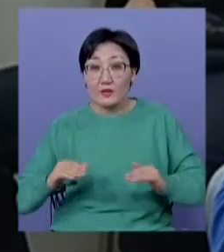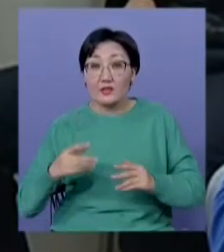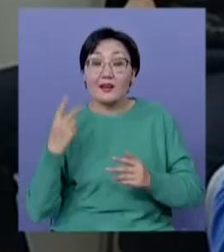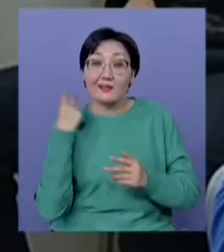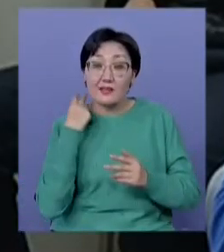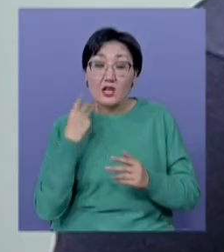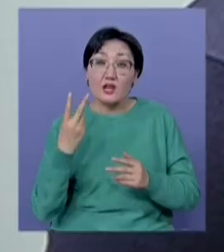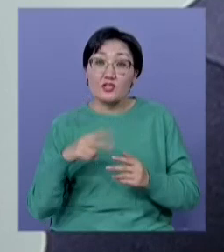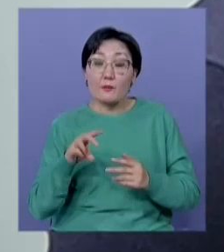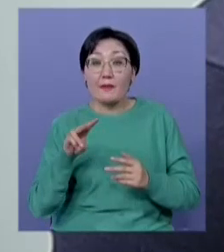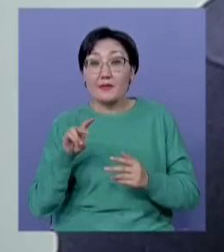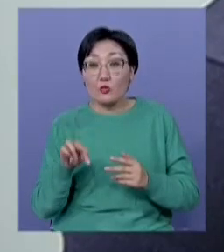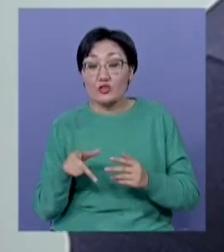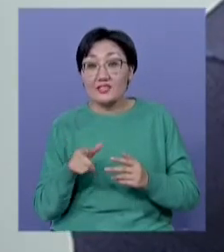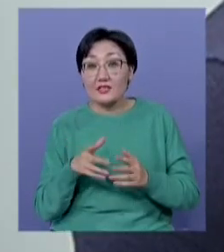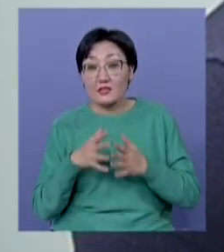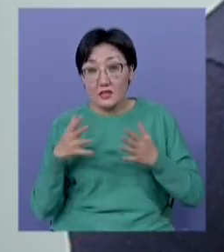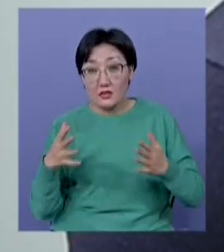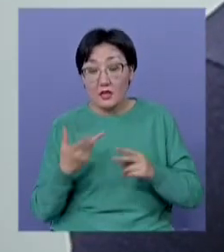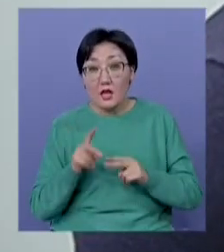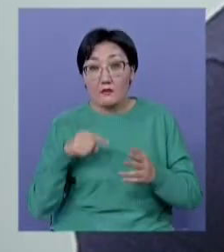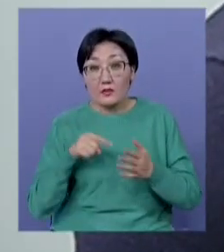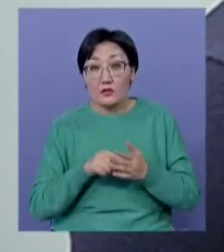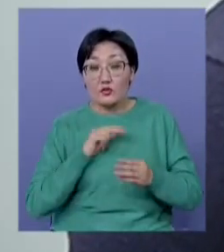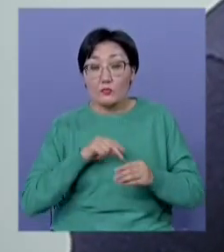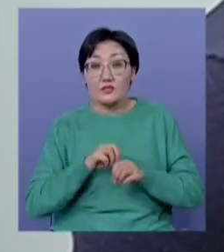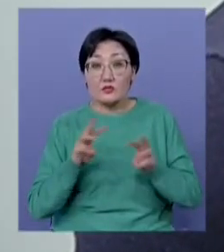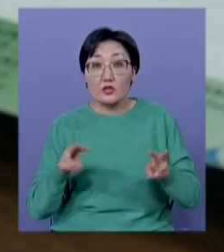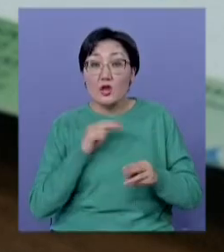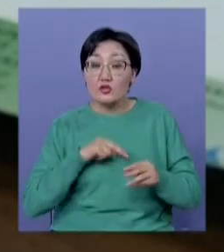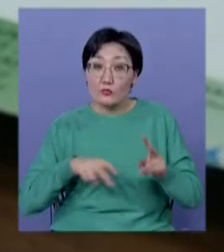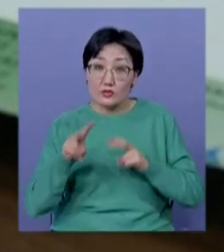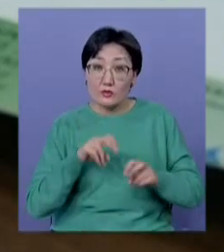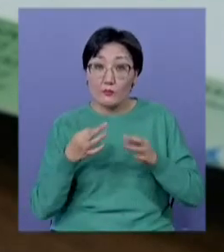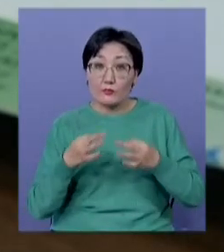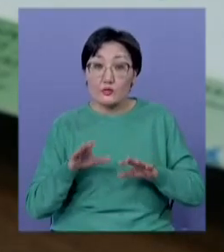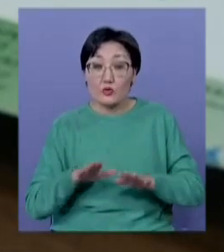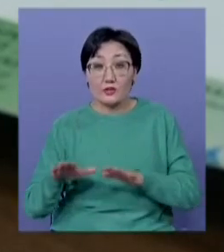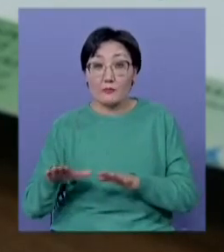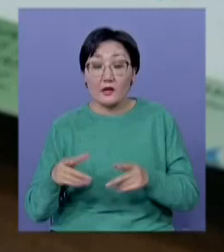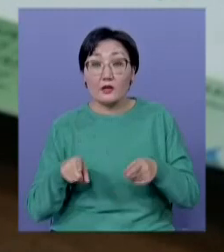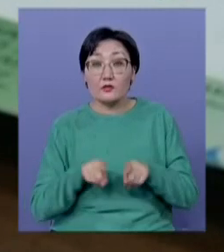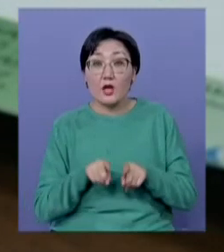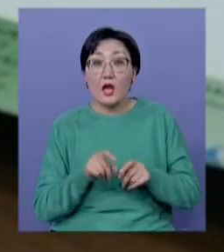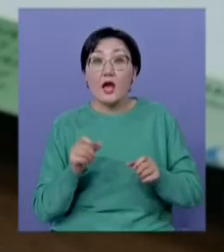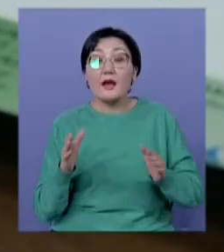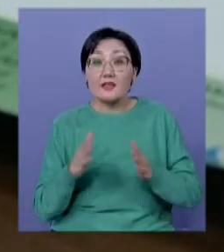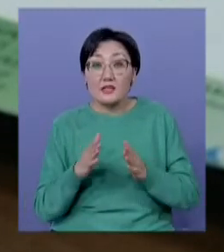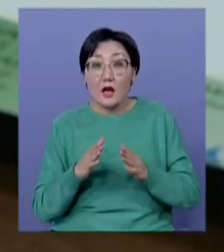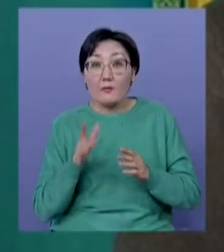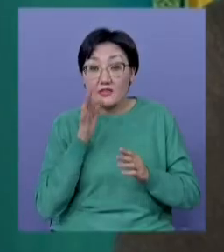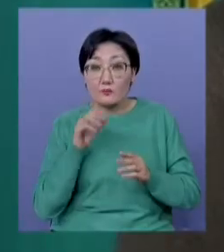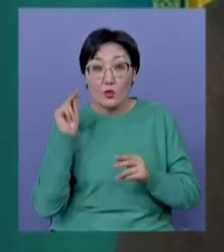қарызы 20 миллион теңгеден асып кеткен. Қалалық жұмыспен қамту орталығы жұмыс іздеушілерге бос орындармен қатар қысқа мерзімді курстарды